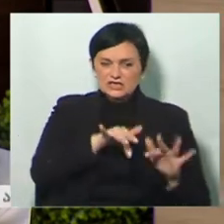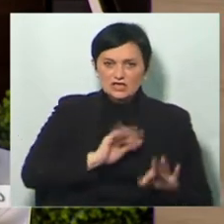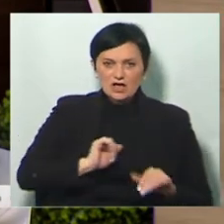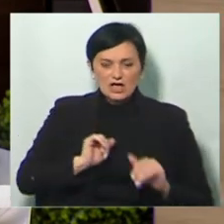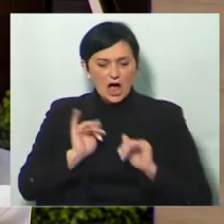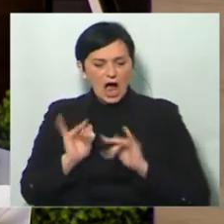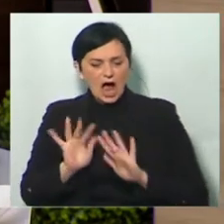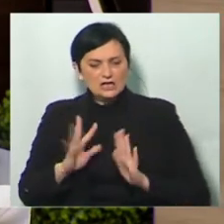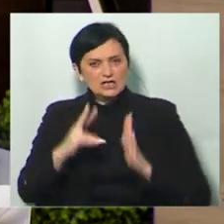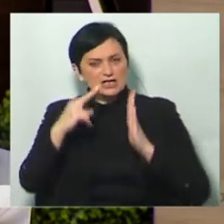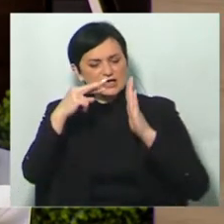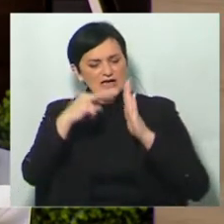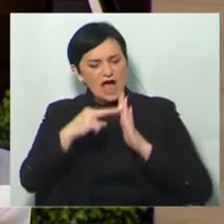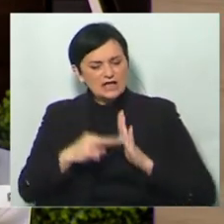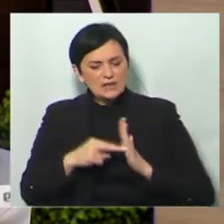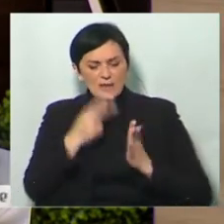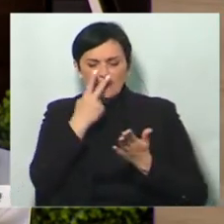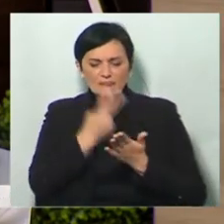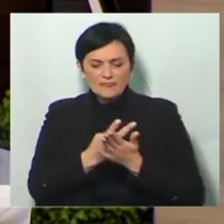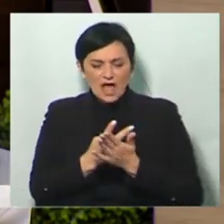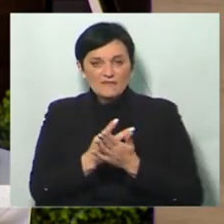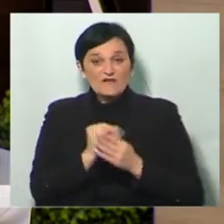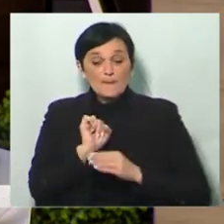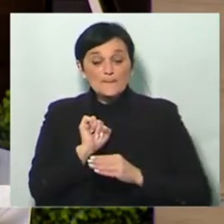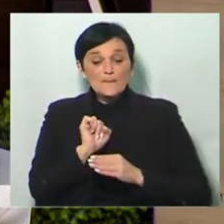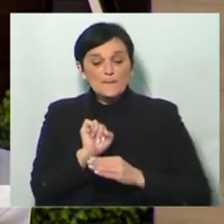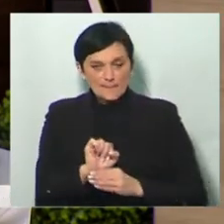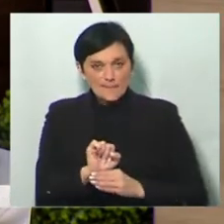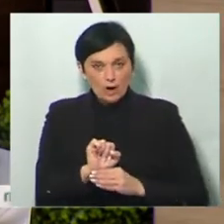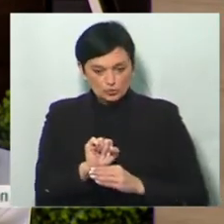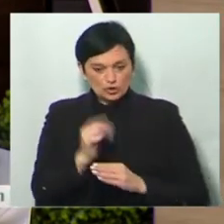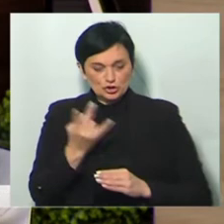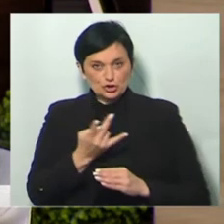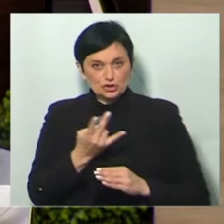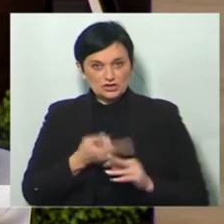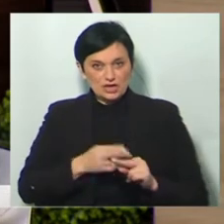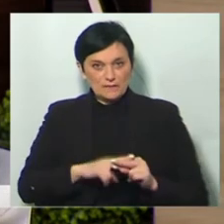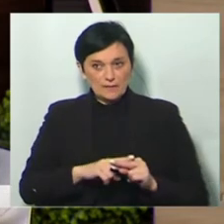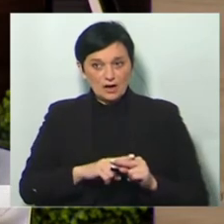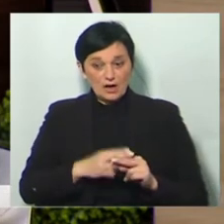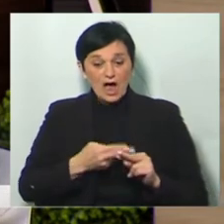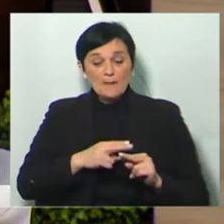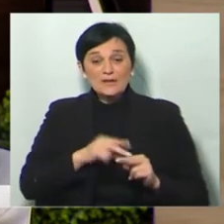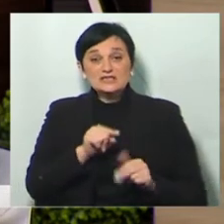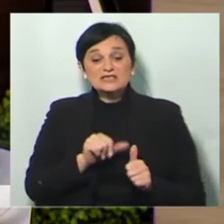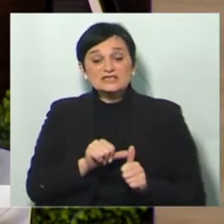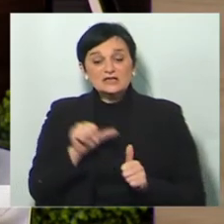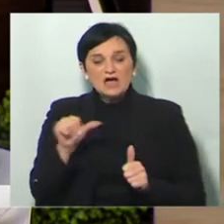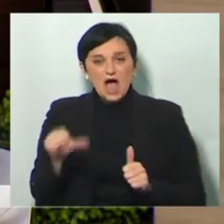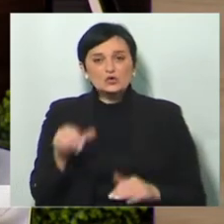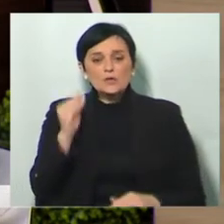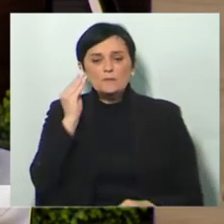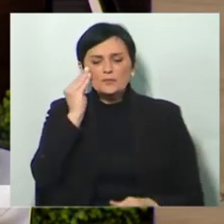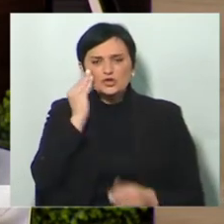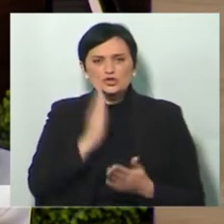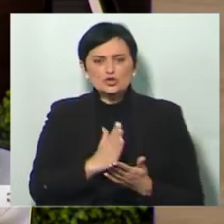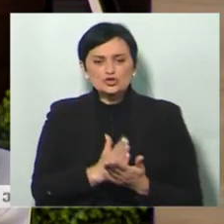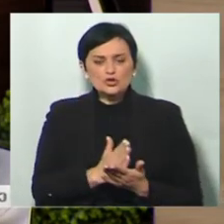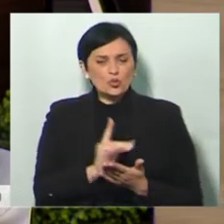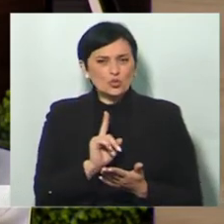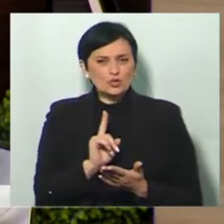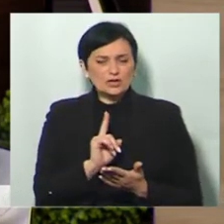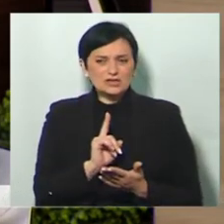არარეალიზებულის გადაფასება, დანახვა, პაუზის დაჭერა ჭირდება ამ ინტერაქციის. ამას გარდა საერთოდ მიჩნეულია, რომ რაც